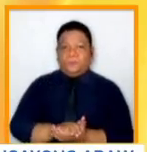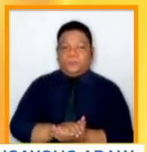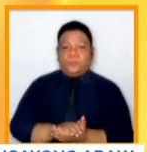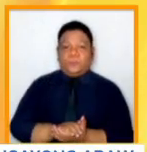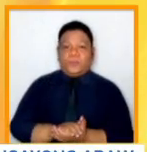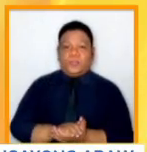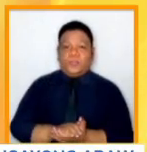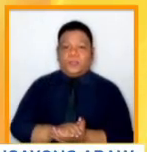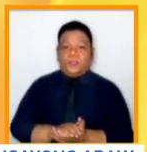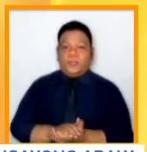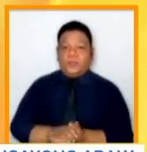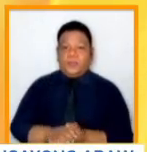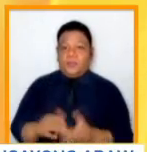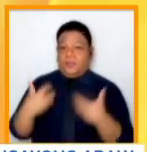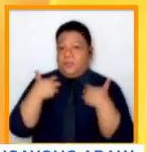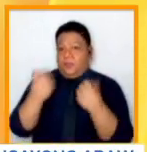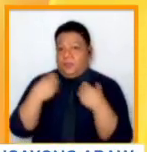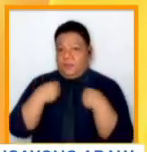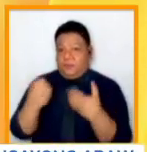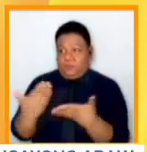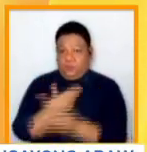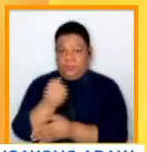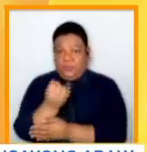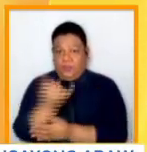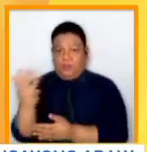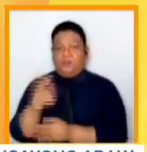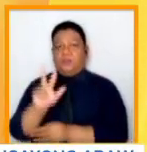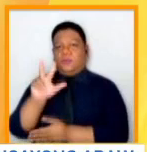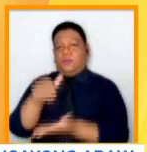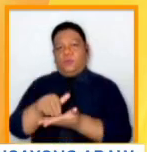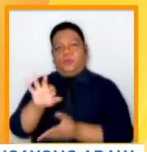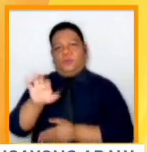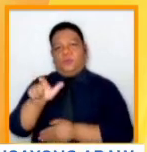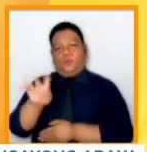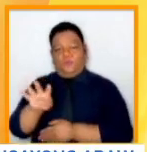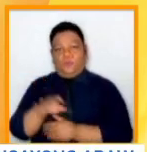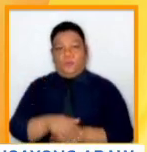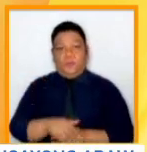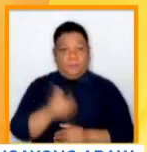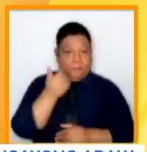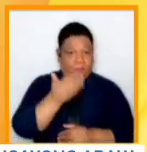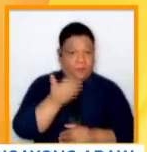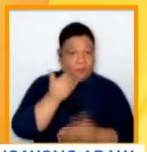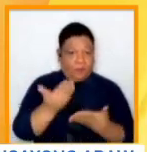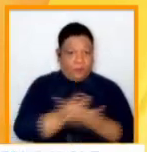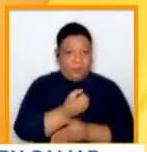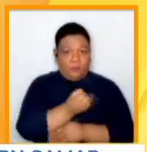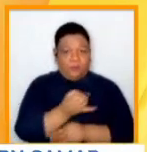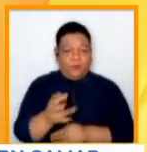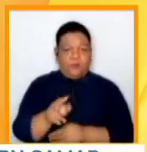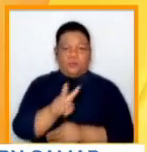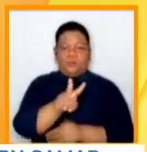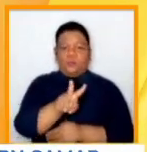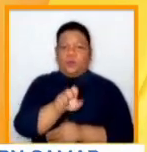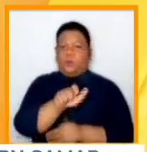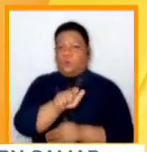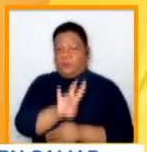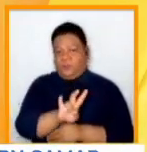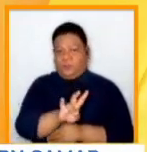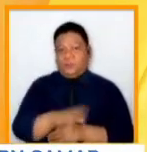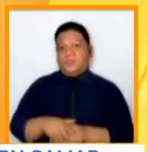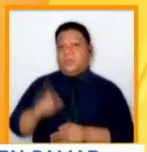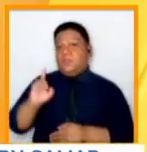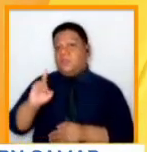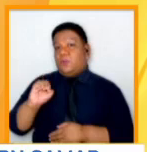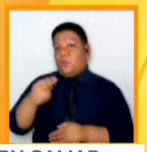3,924 naman ang mga gumaling, habang 227 naman ang mga nadagdag sa mga nasawi. Ayon sa DOH, isang laboratorio lang ang